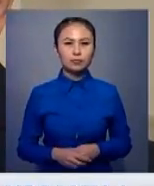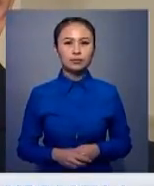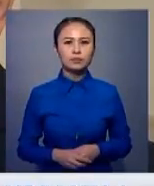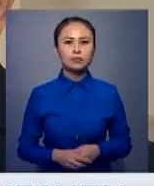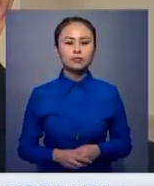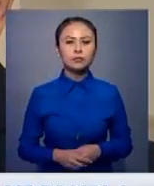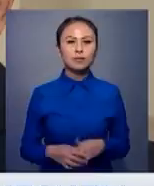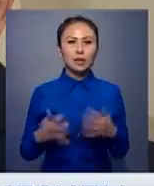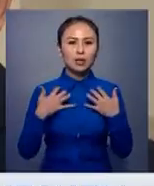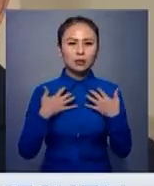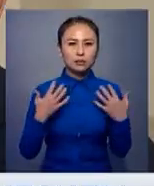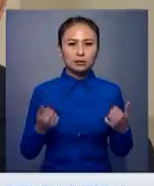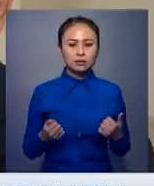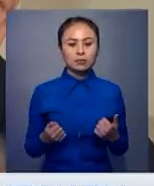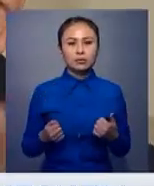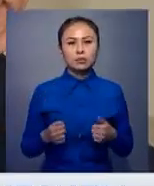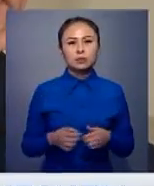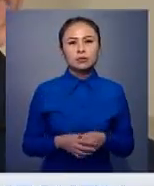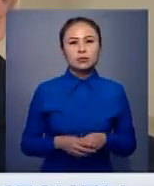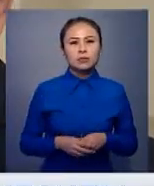бағанағы денсаулық сақтауға,